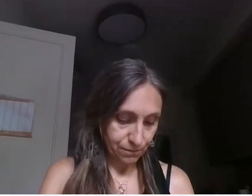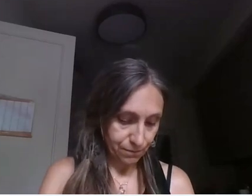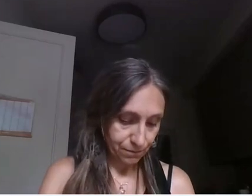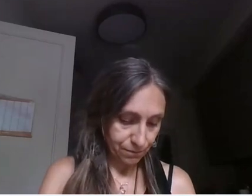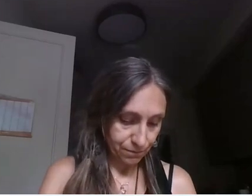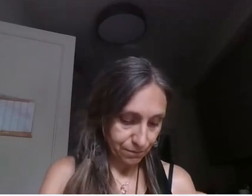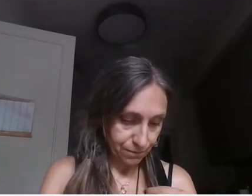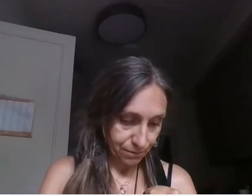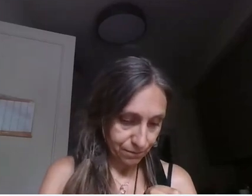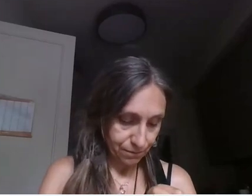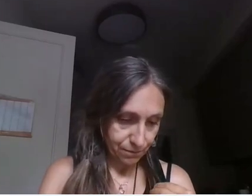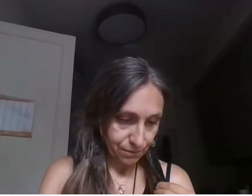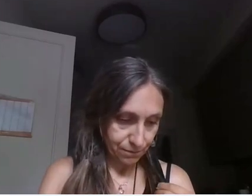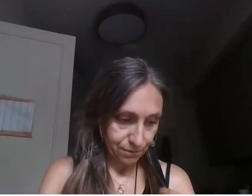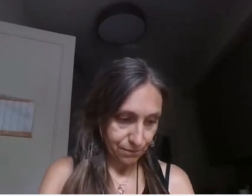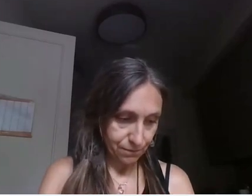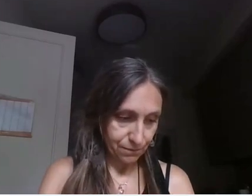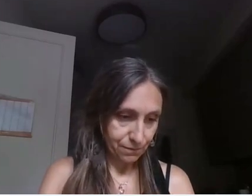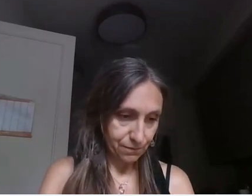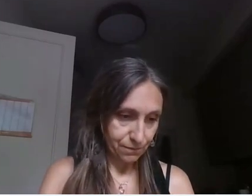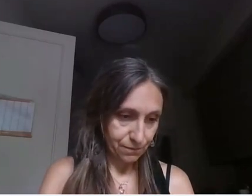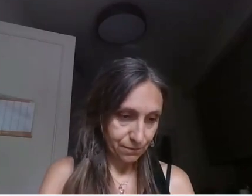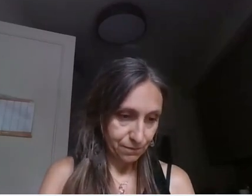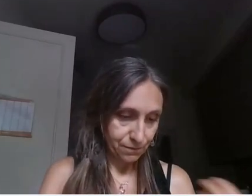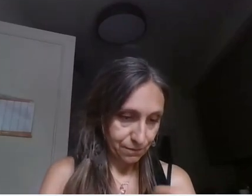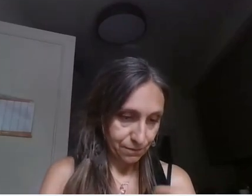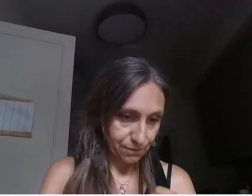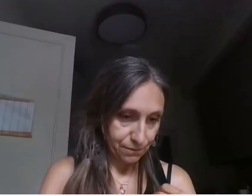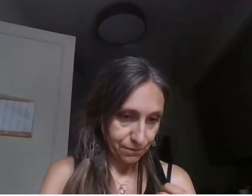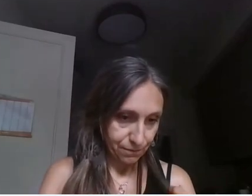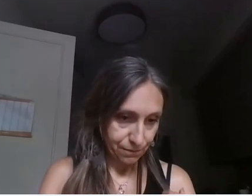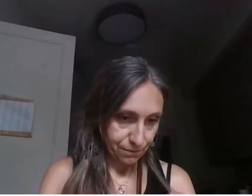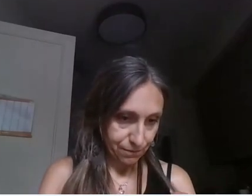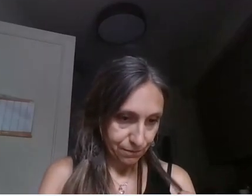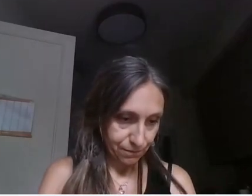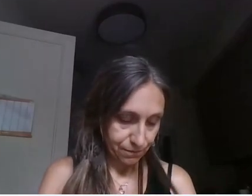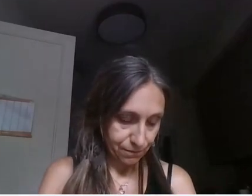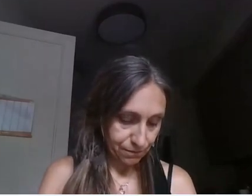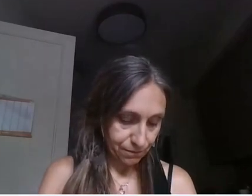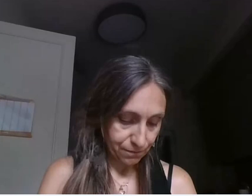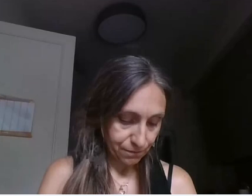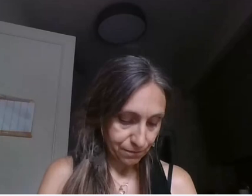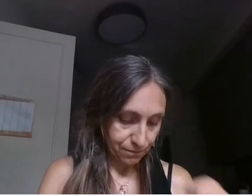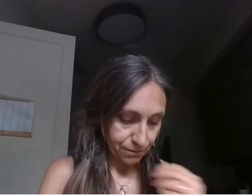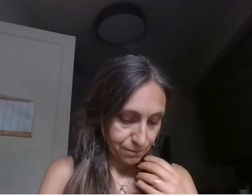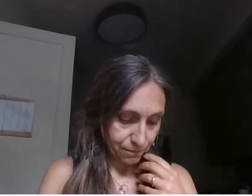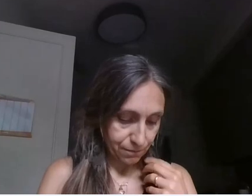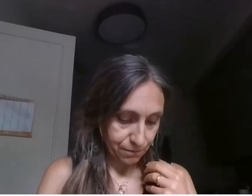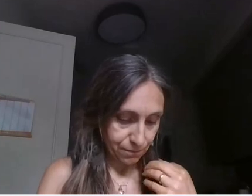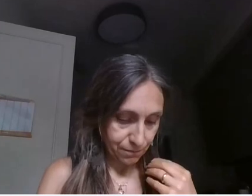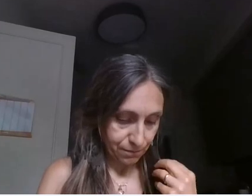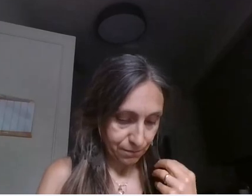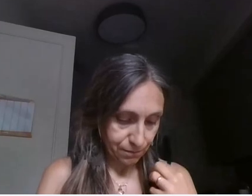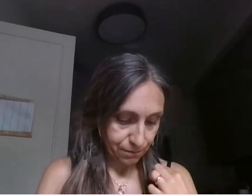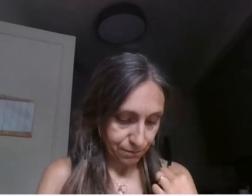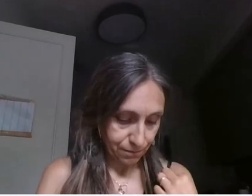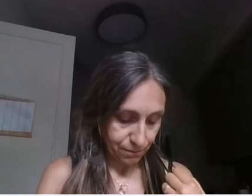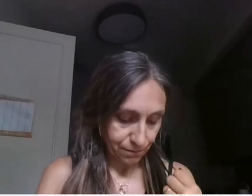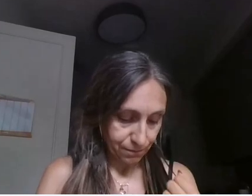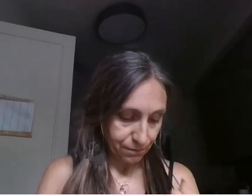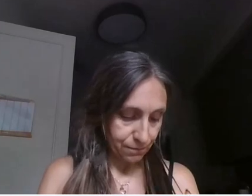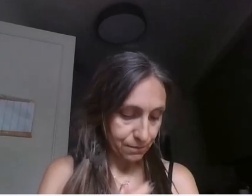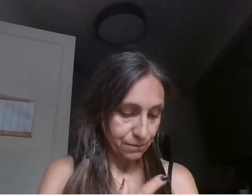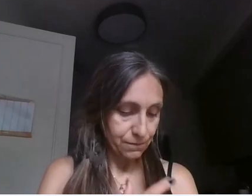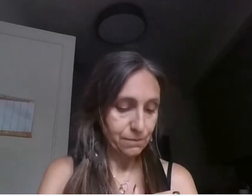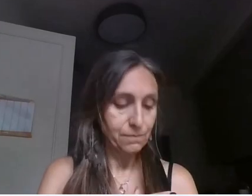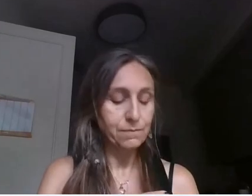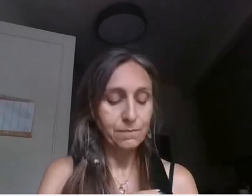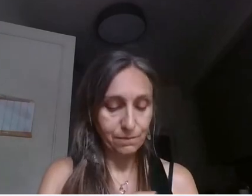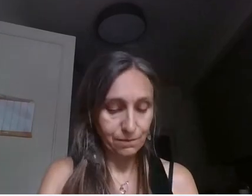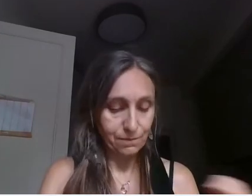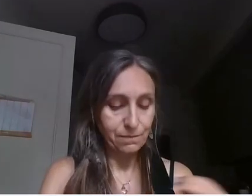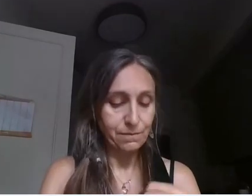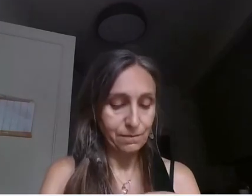e quelle tradizionali di Google Maps, e ci disegno sopra un'area o cose del